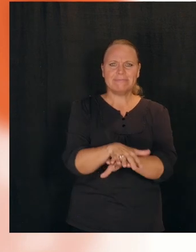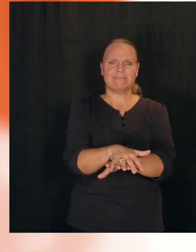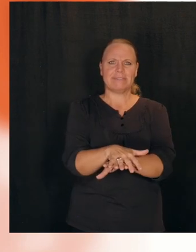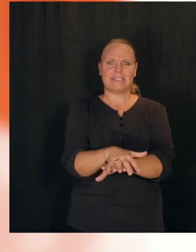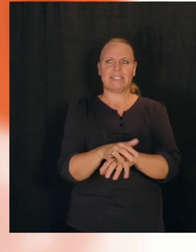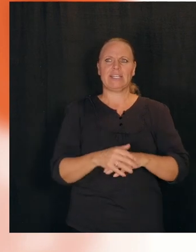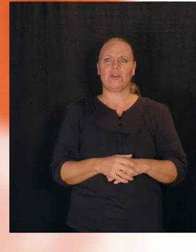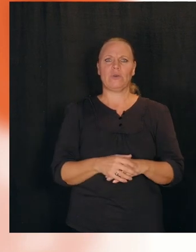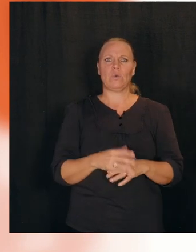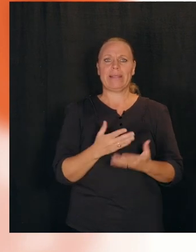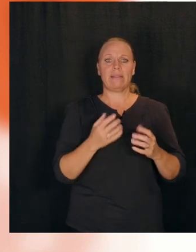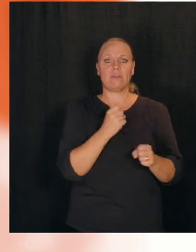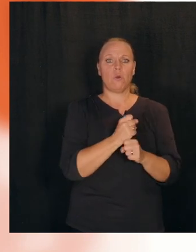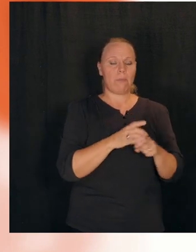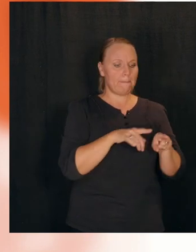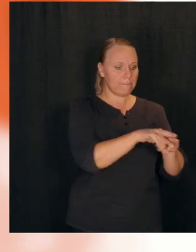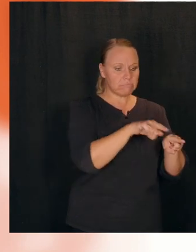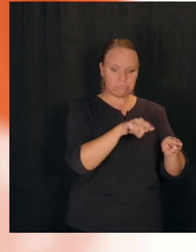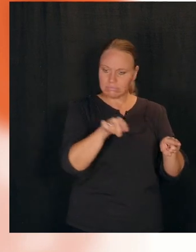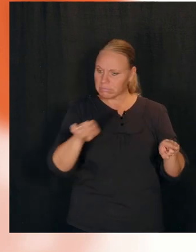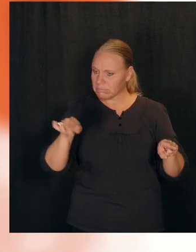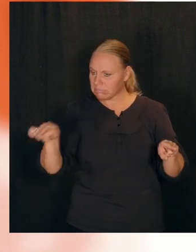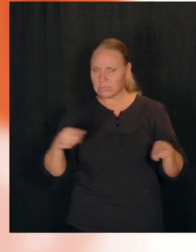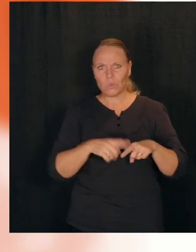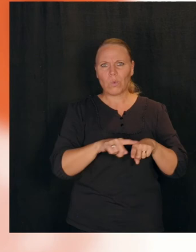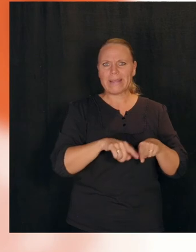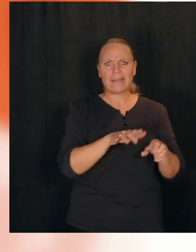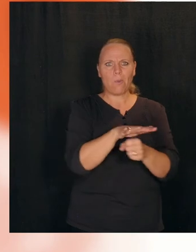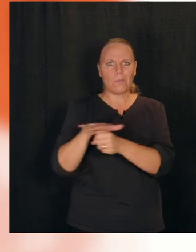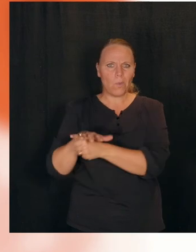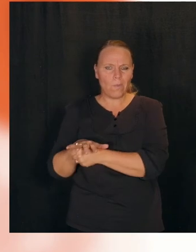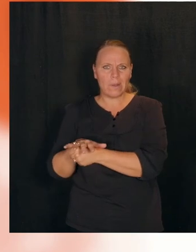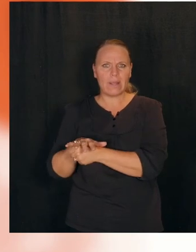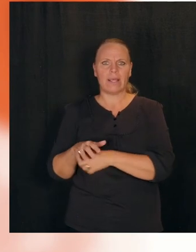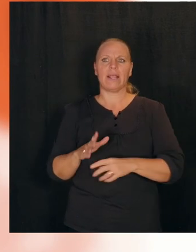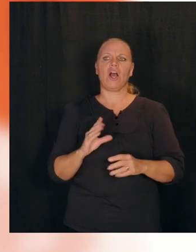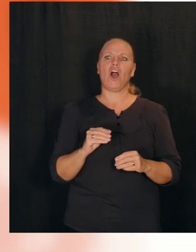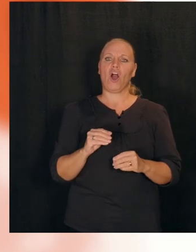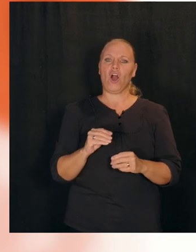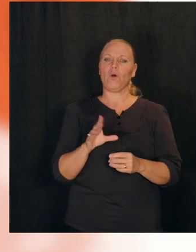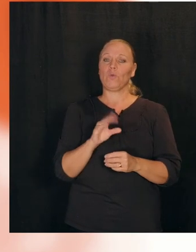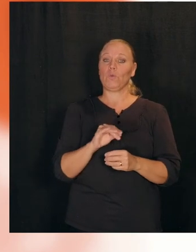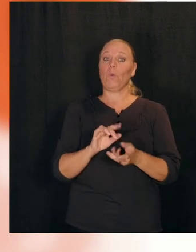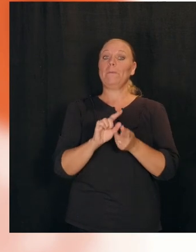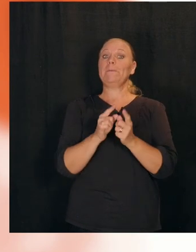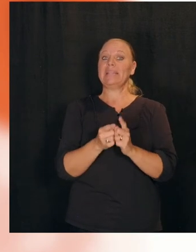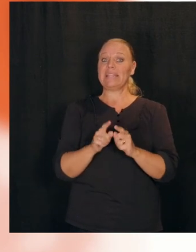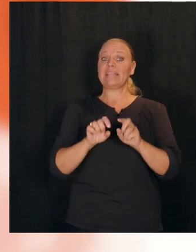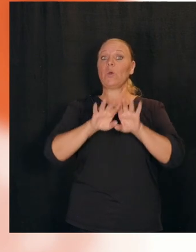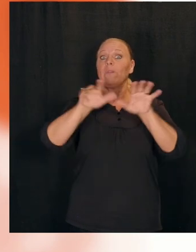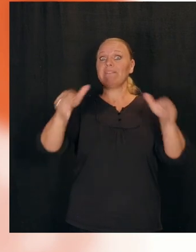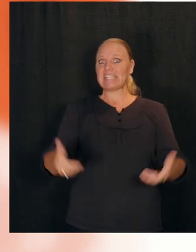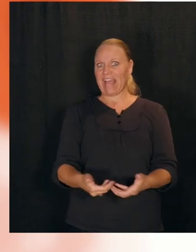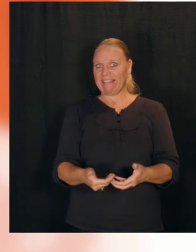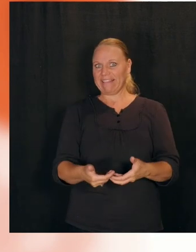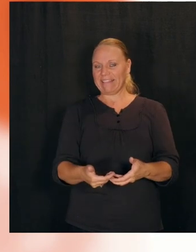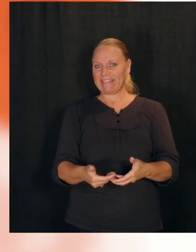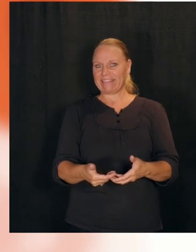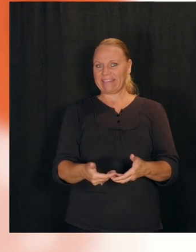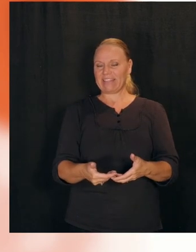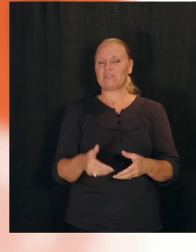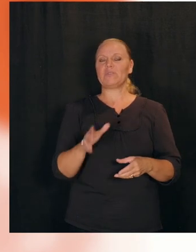jobbar med varje fråga separat. Precis, så att det blir universellt och det går igenom i alla